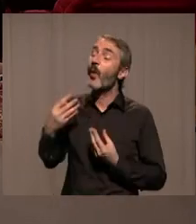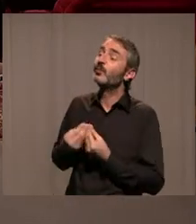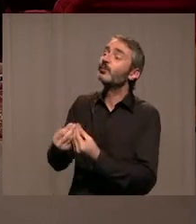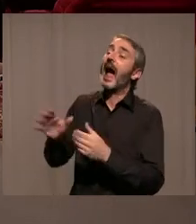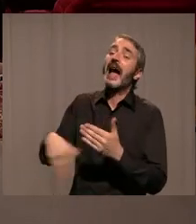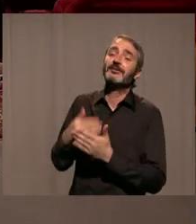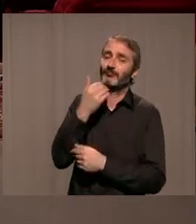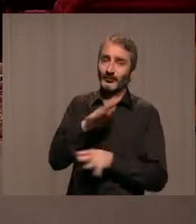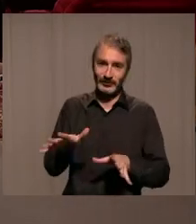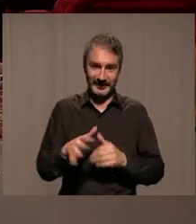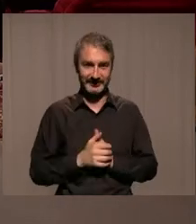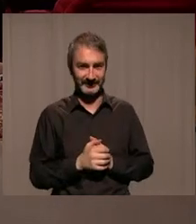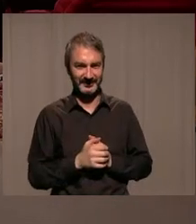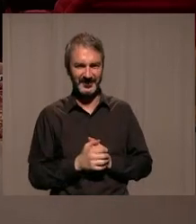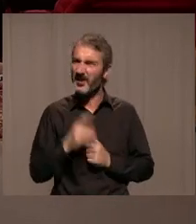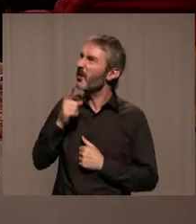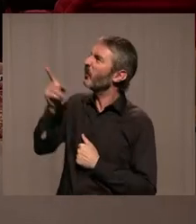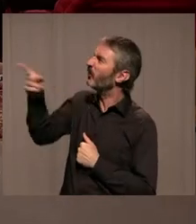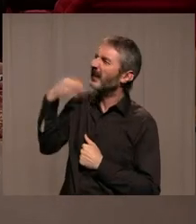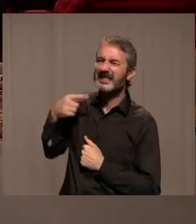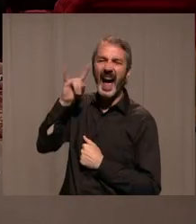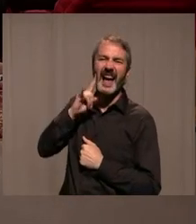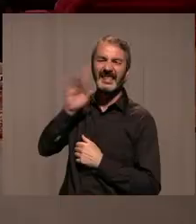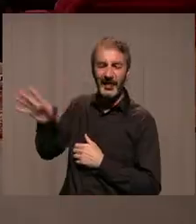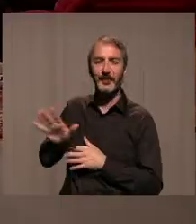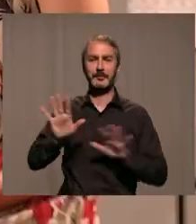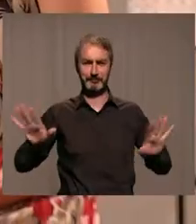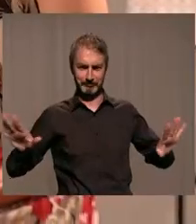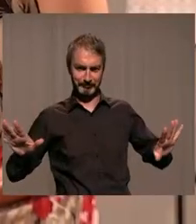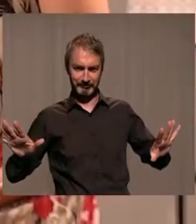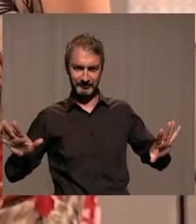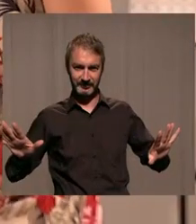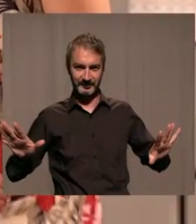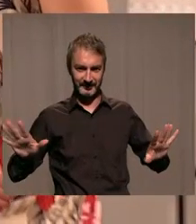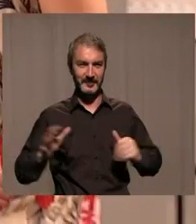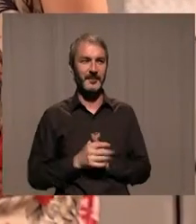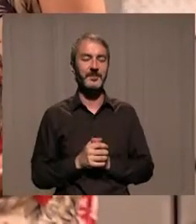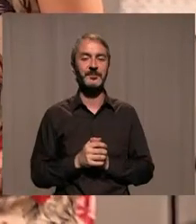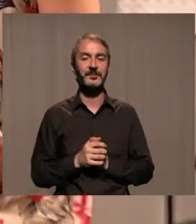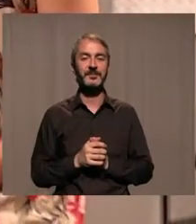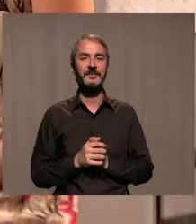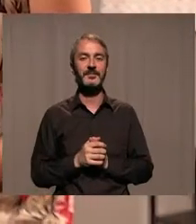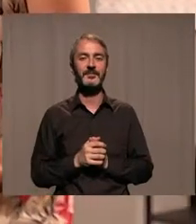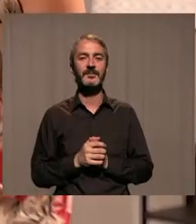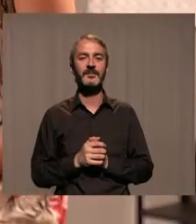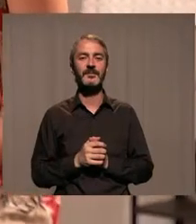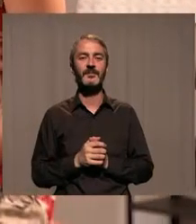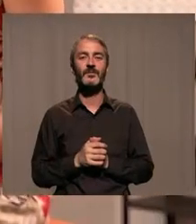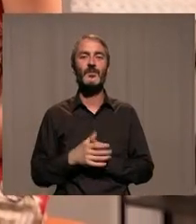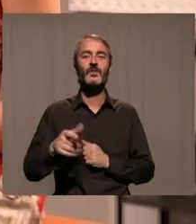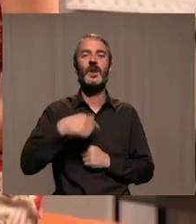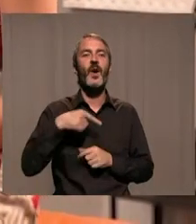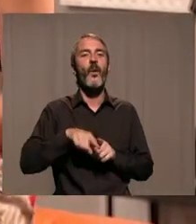només neix la intel·lectualitat. És que ets antic, sí, Òscar, és que ets una mica antic. Escolteu, una mica. Què enyorareu de la